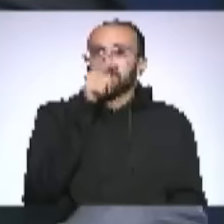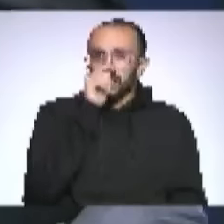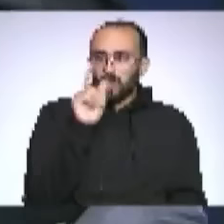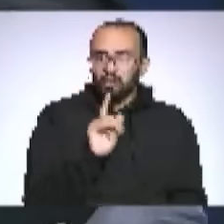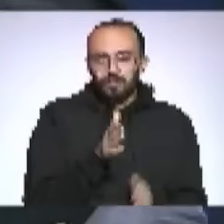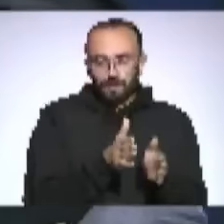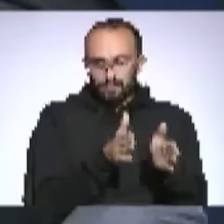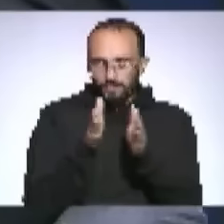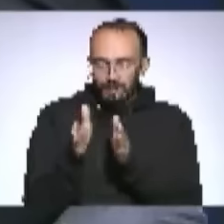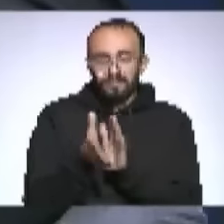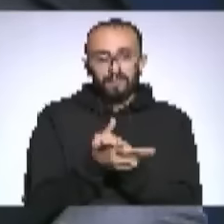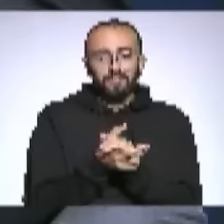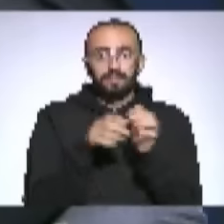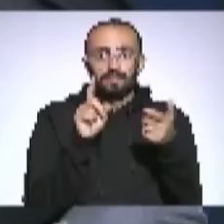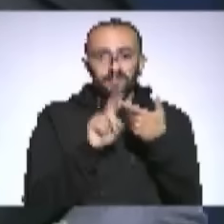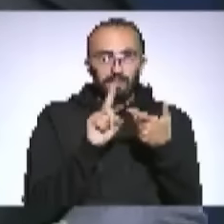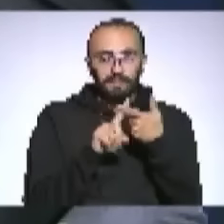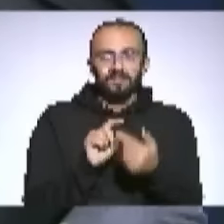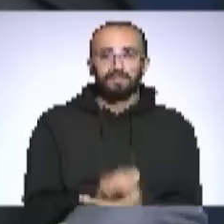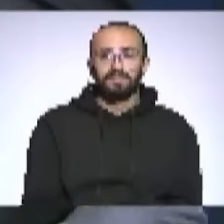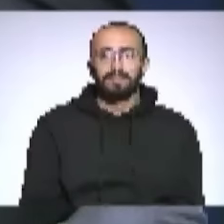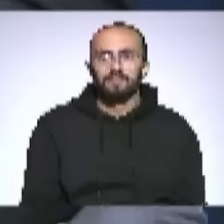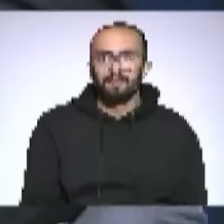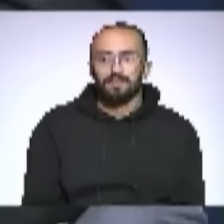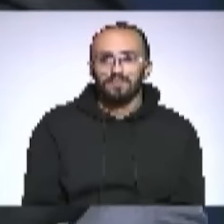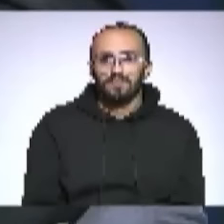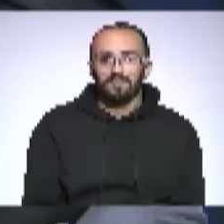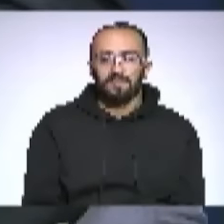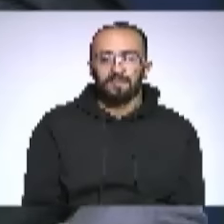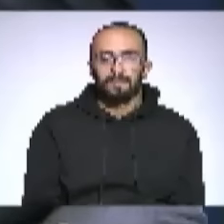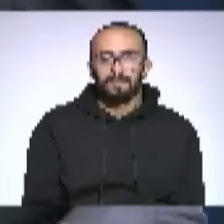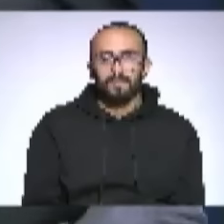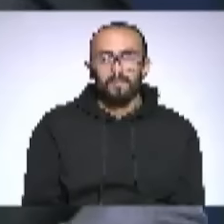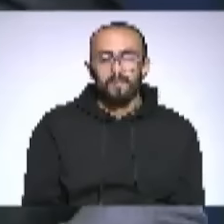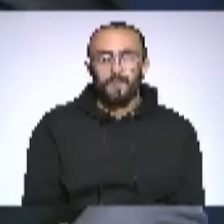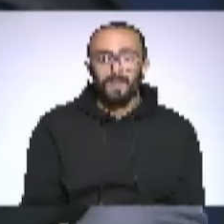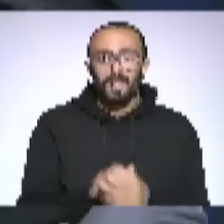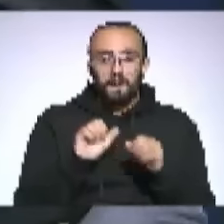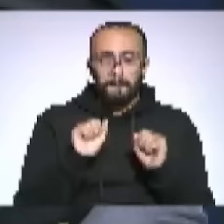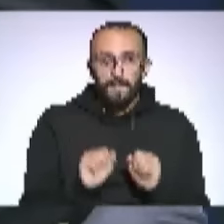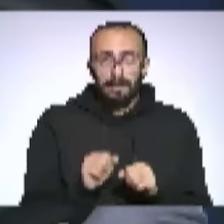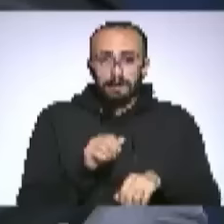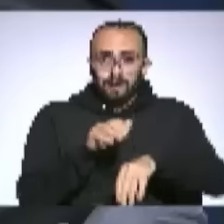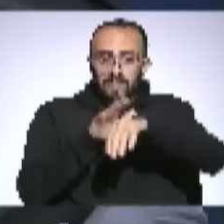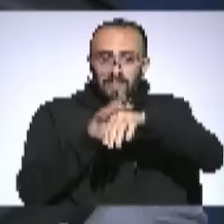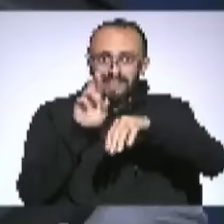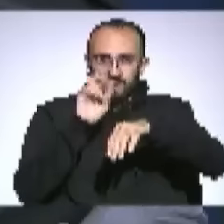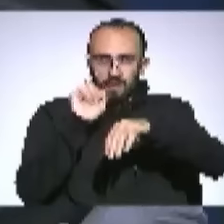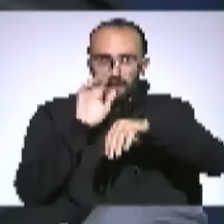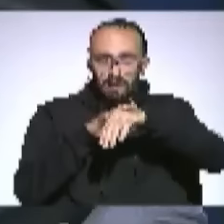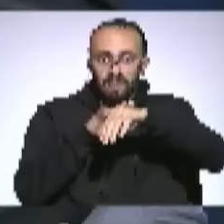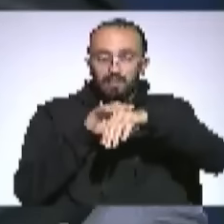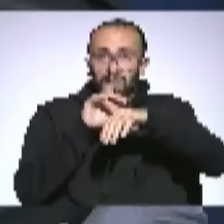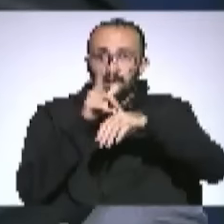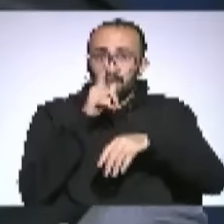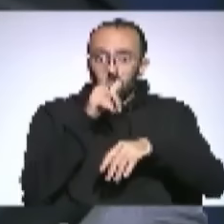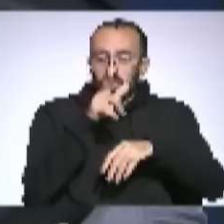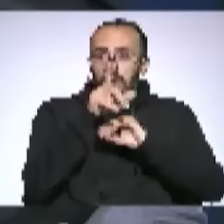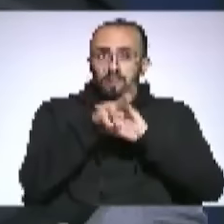واحده نمره اثنين المجلس لما بينصحك ان انت ما تخشش في